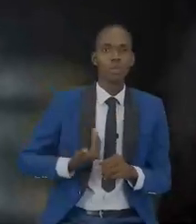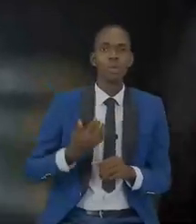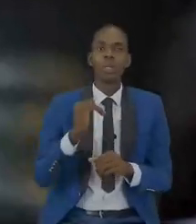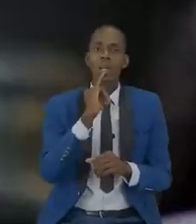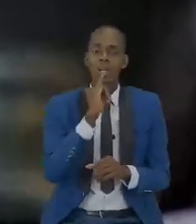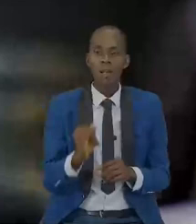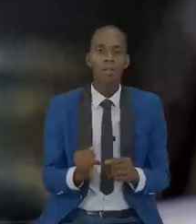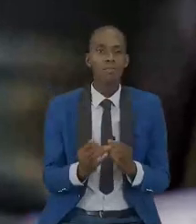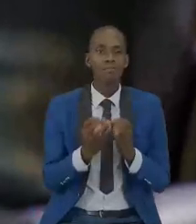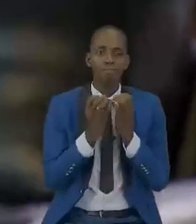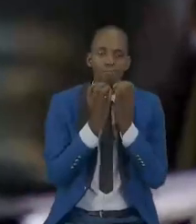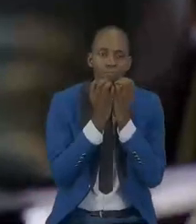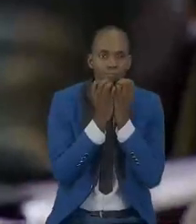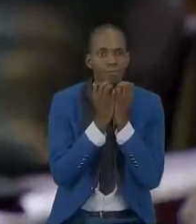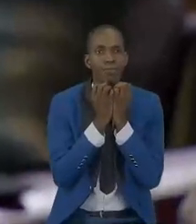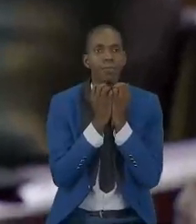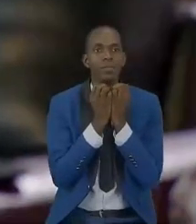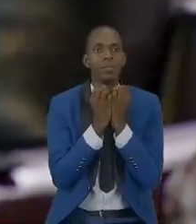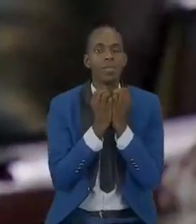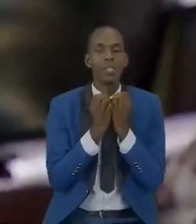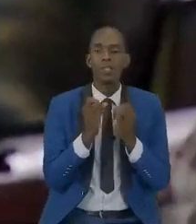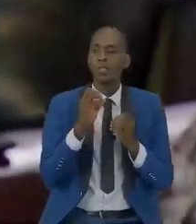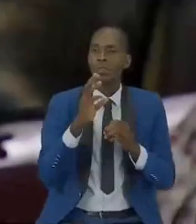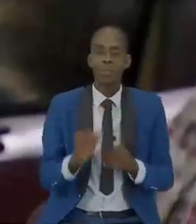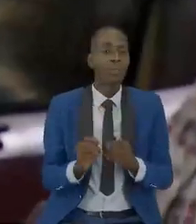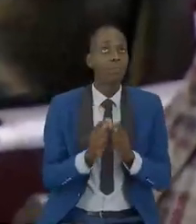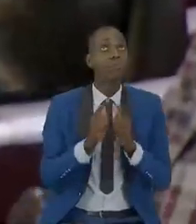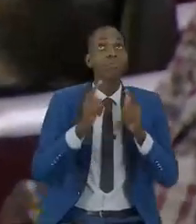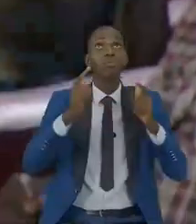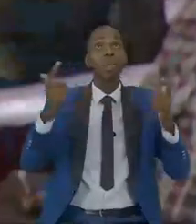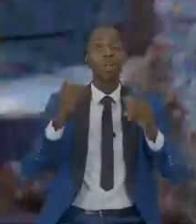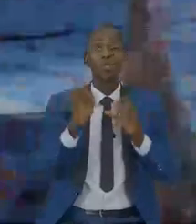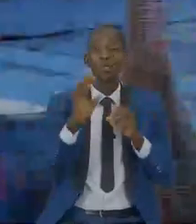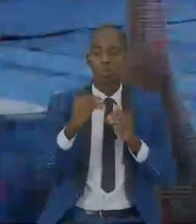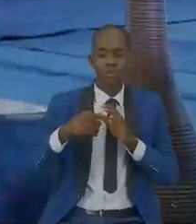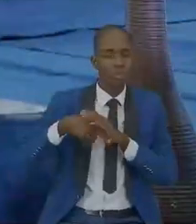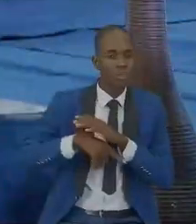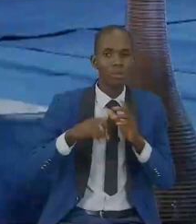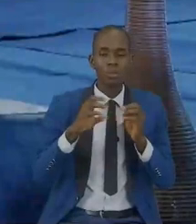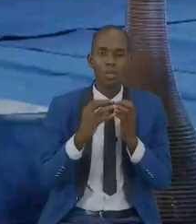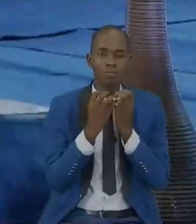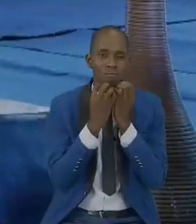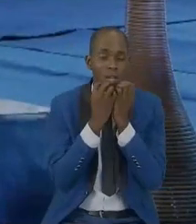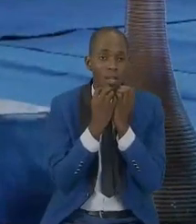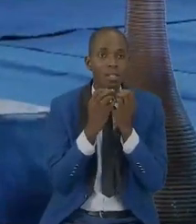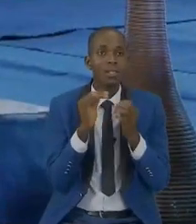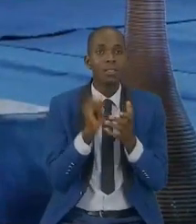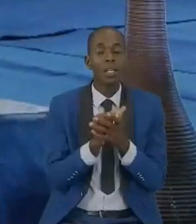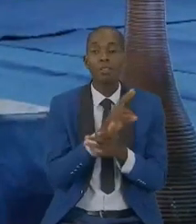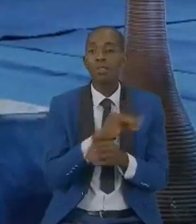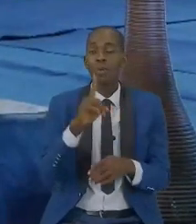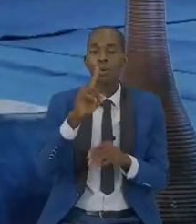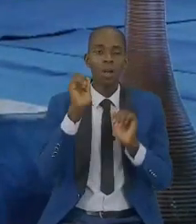Verset 9, le rachat de leur âme est cher, si grand, si précieux,